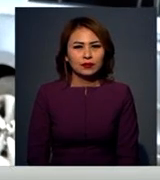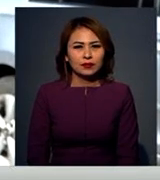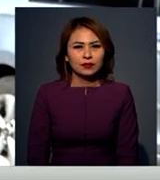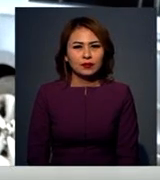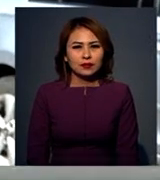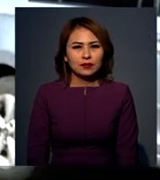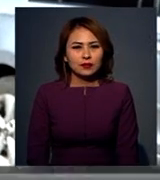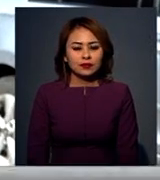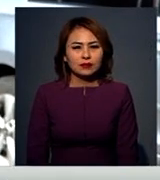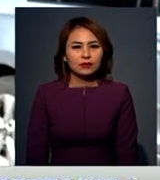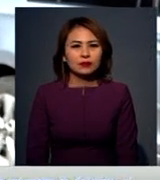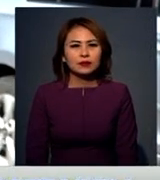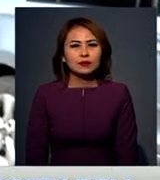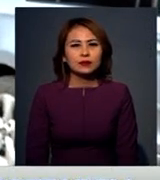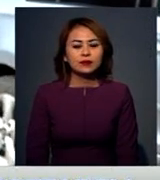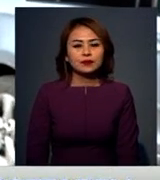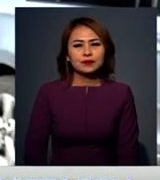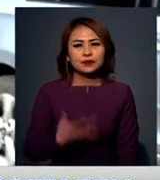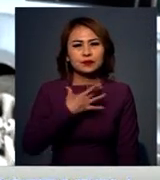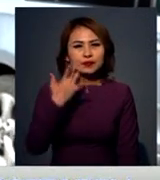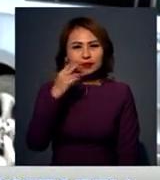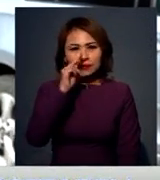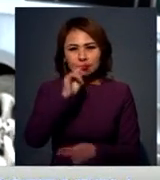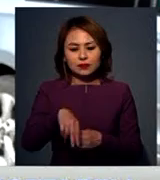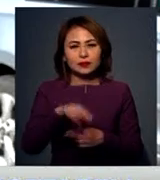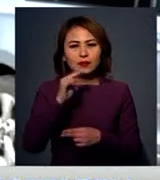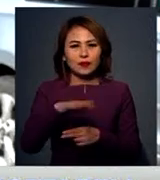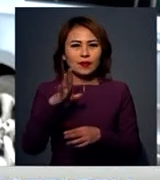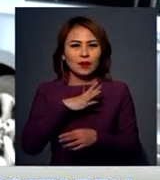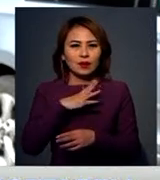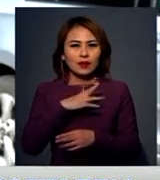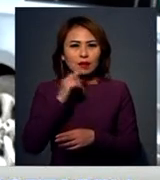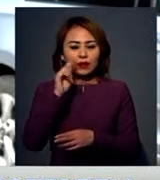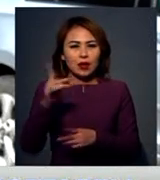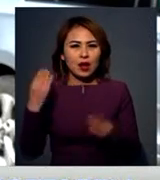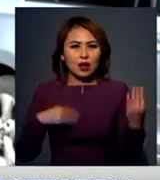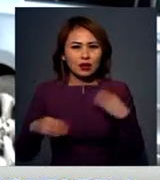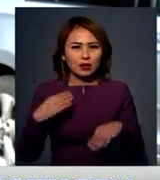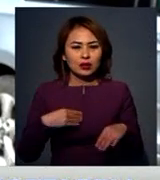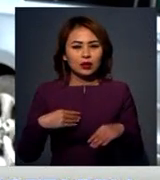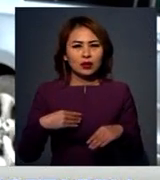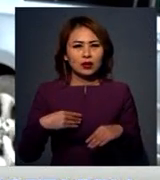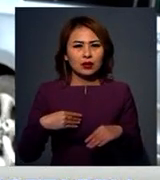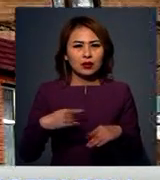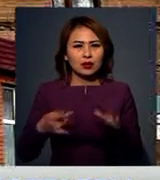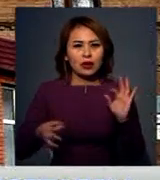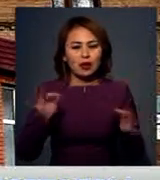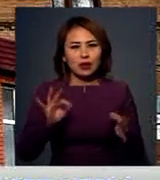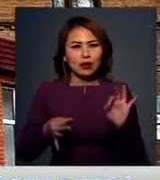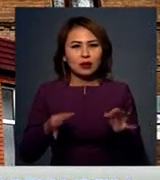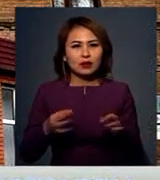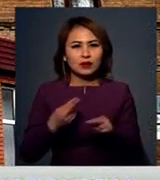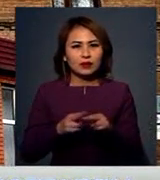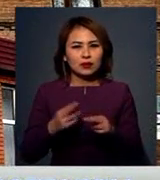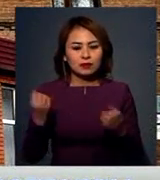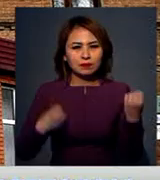алып постоянно. Соған Қалқа-салқа жүрген, үстіне киген киімі обычно нормально деп айтшы. Ол дейтін, как